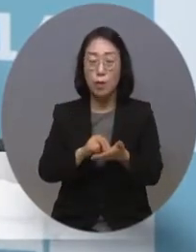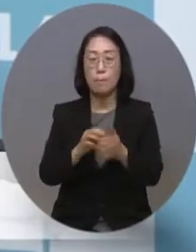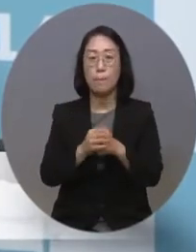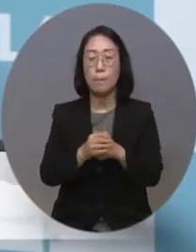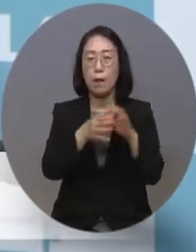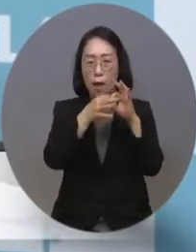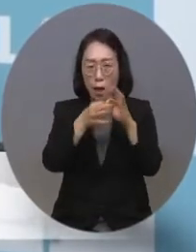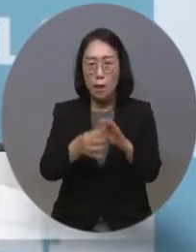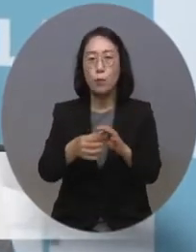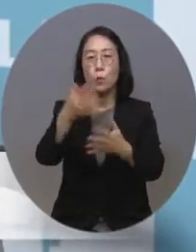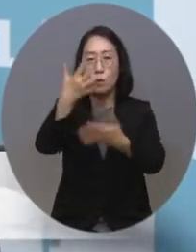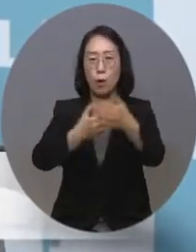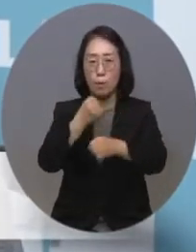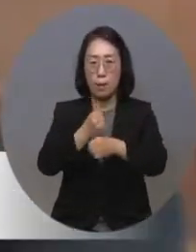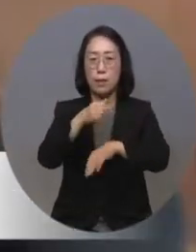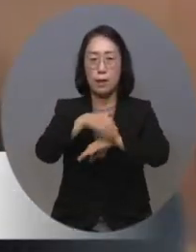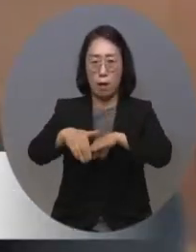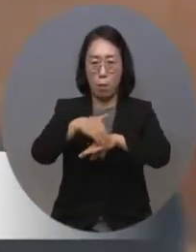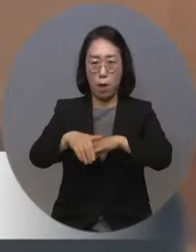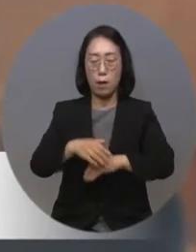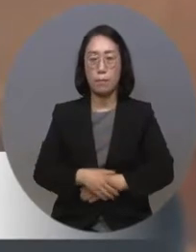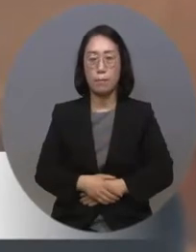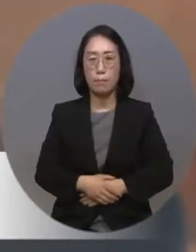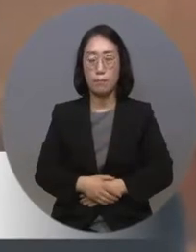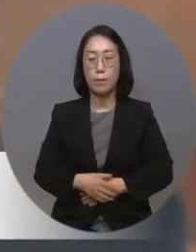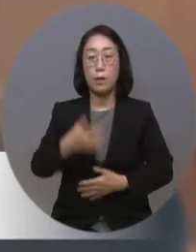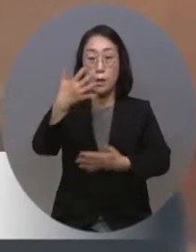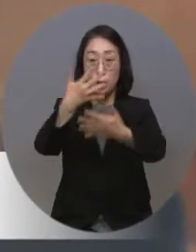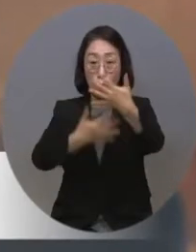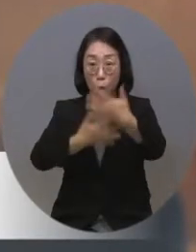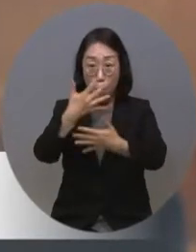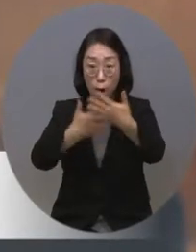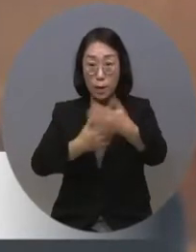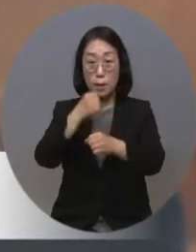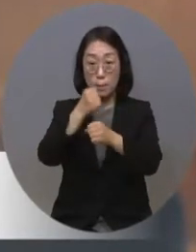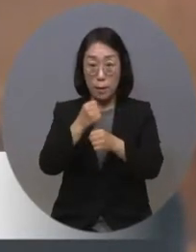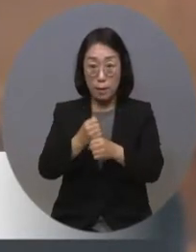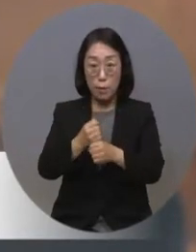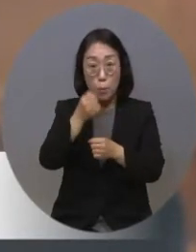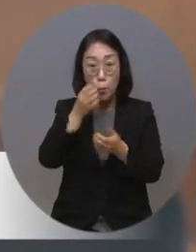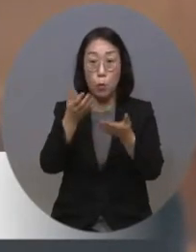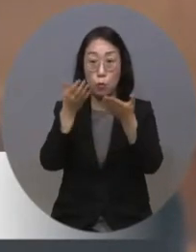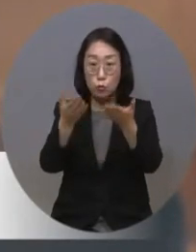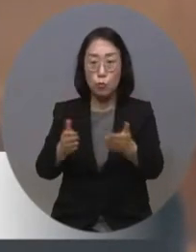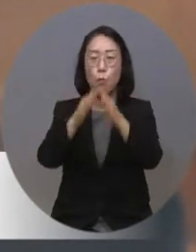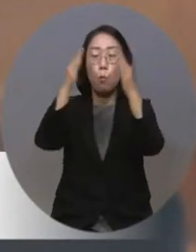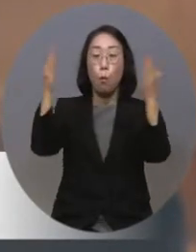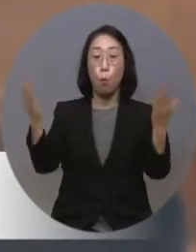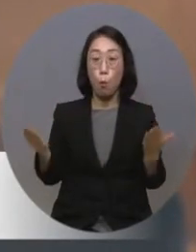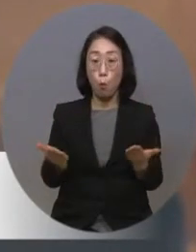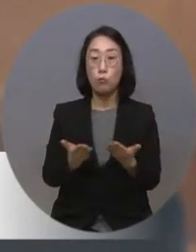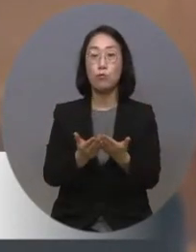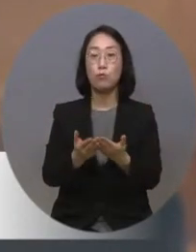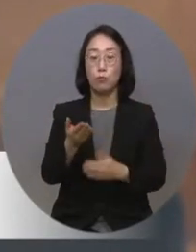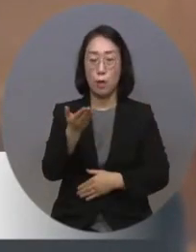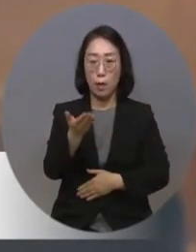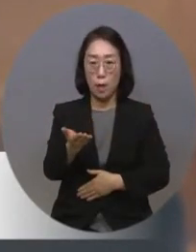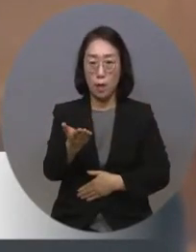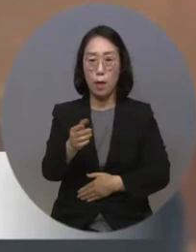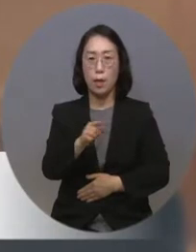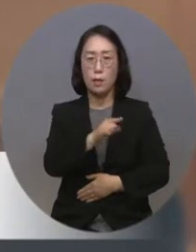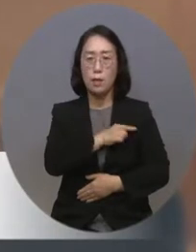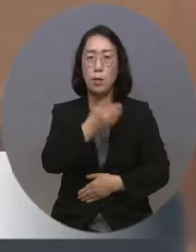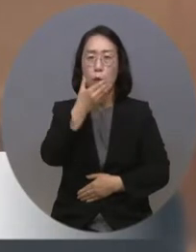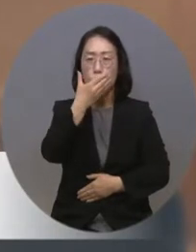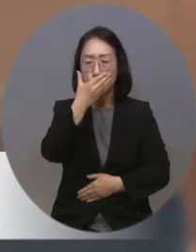영화를 계속 만들 계획입니다. 영화를 통해서 모두에게 그 가장